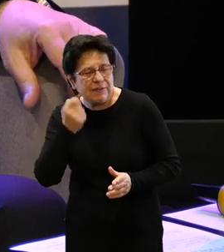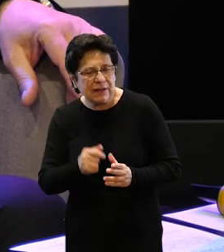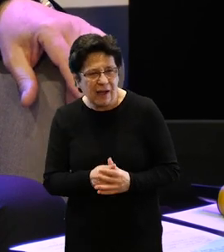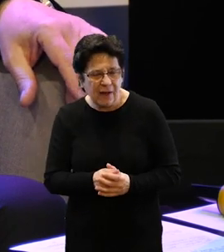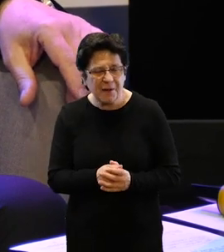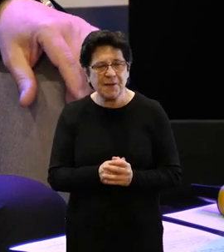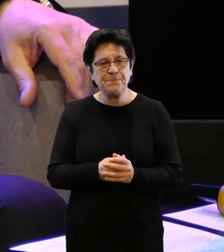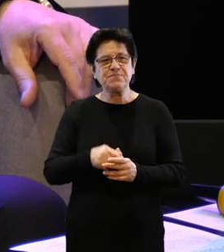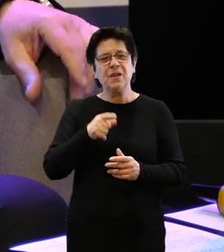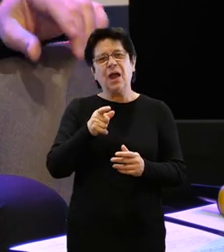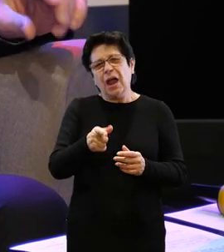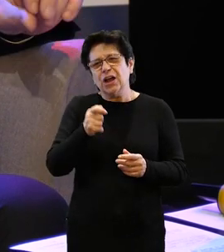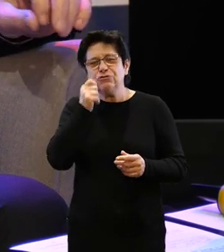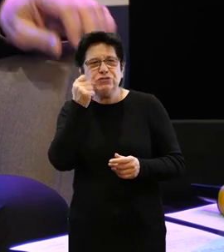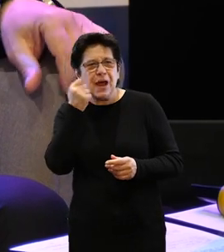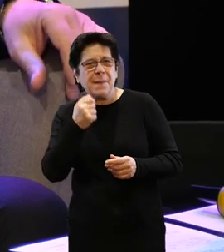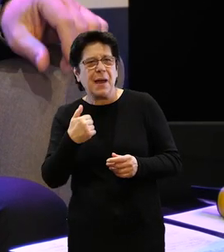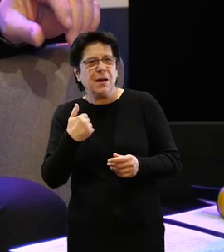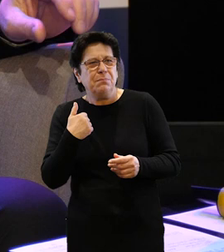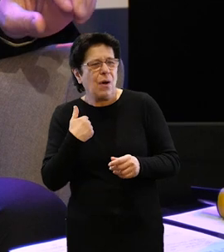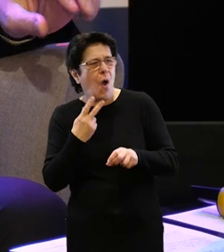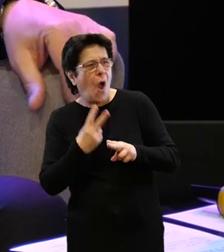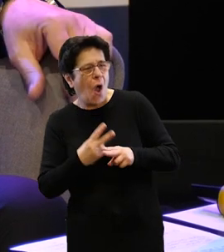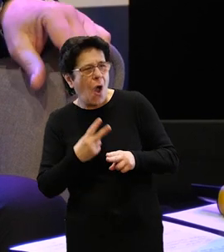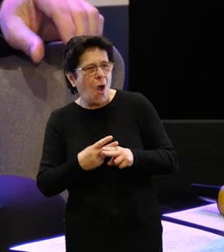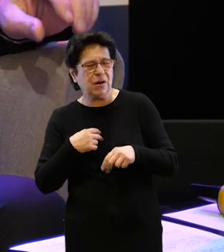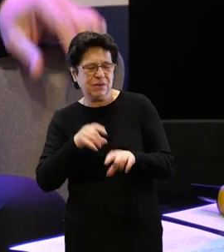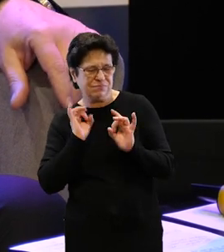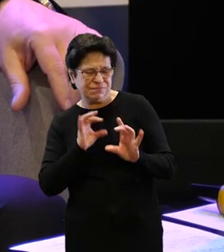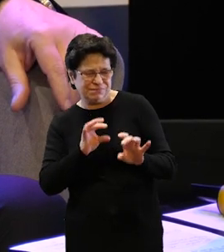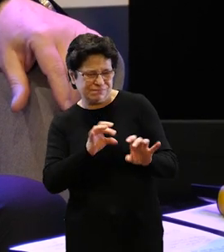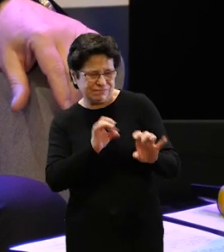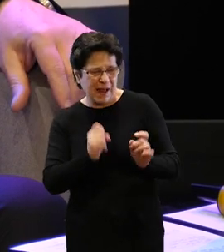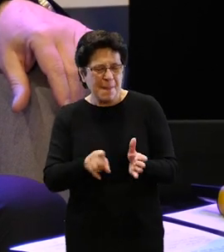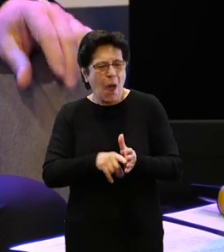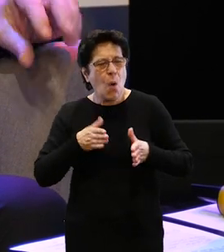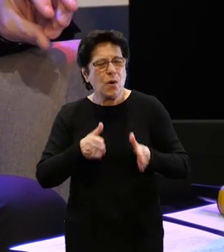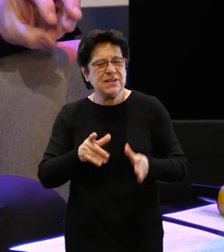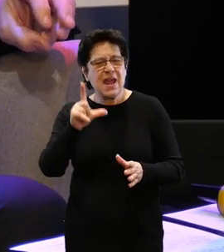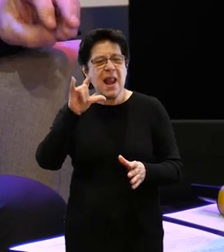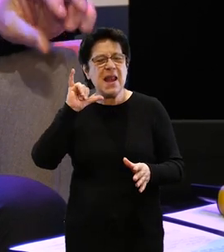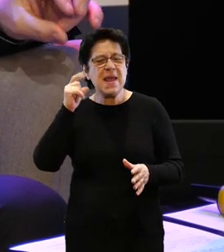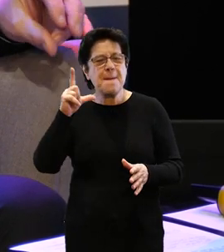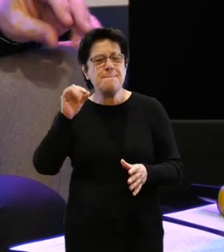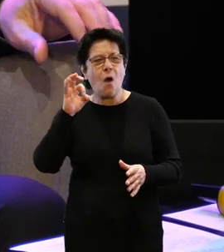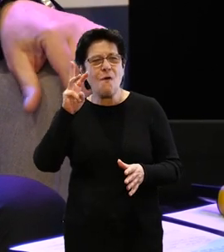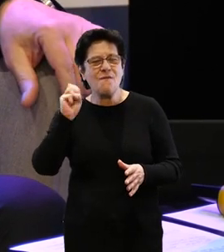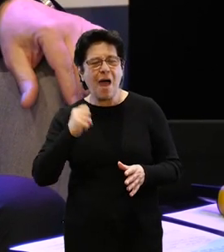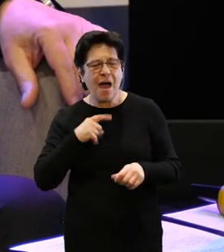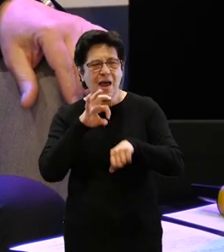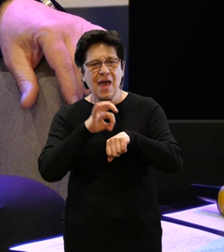nie zawsze jest idealne I leciałem na Lipową do doktora kaczmarkowski żeby przyszedł na